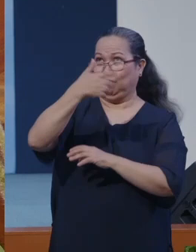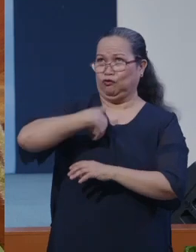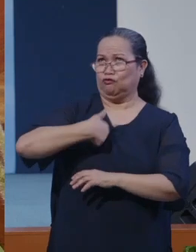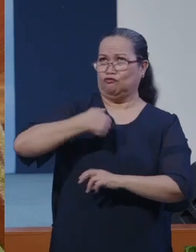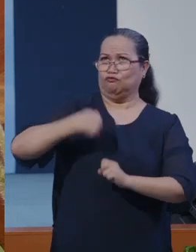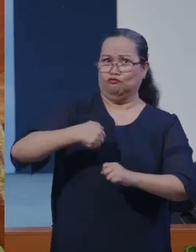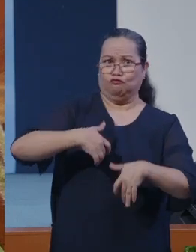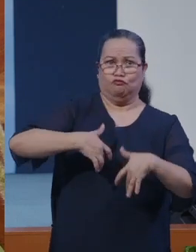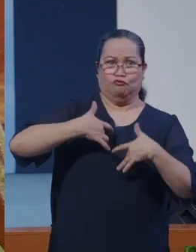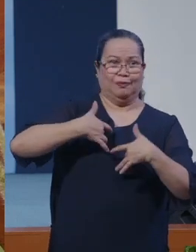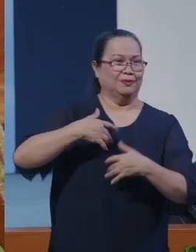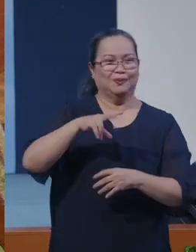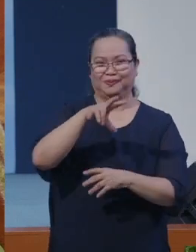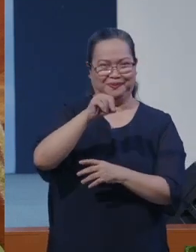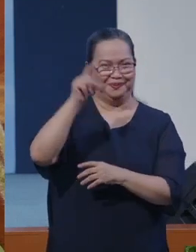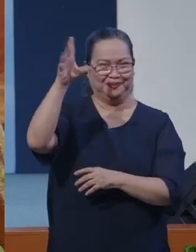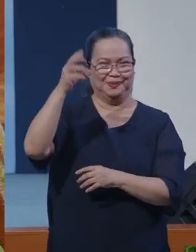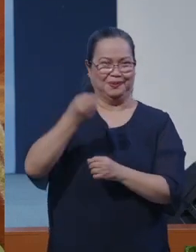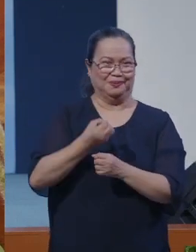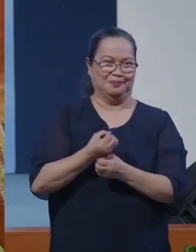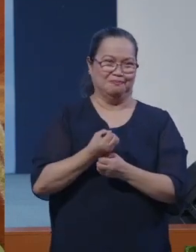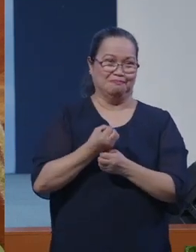ay nasa Kanyang kamay lahat.